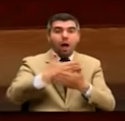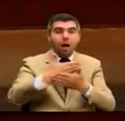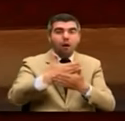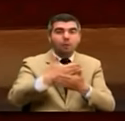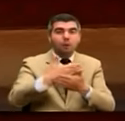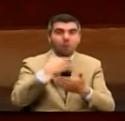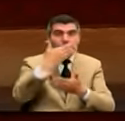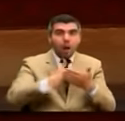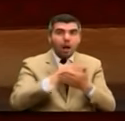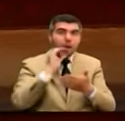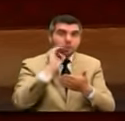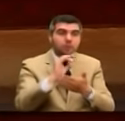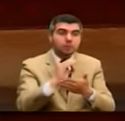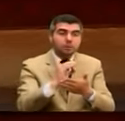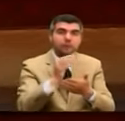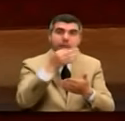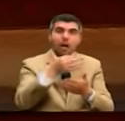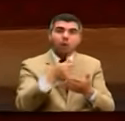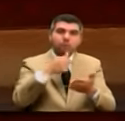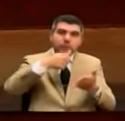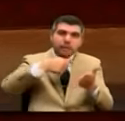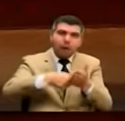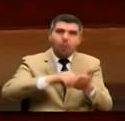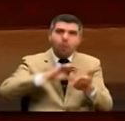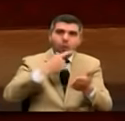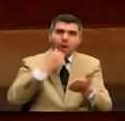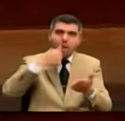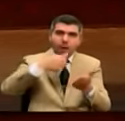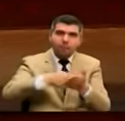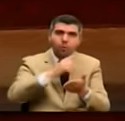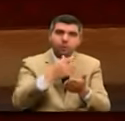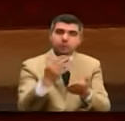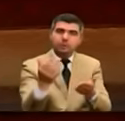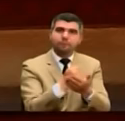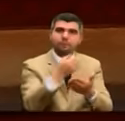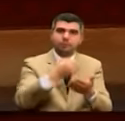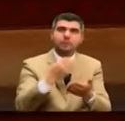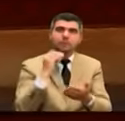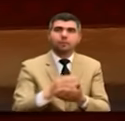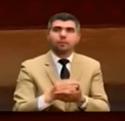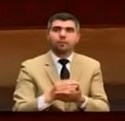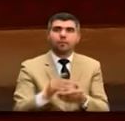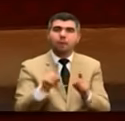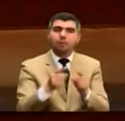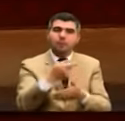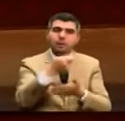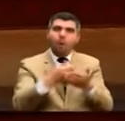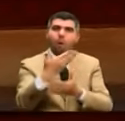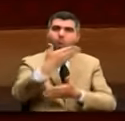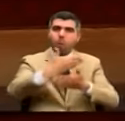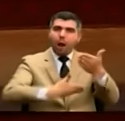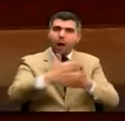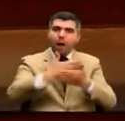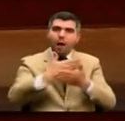حاسمة في يعني دفع هذا العدوان على الملكية العقارية، هي سحب نظير الرسم العقاري. نظير